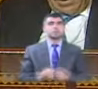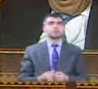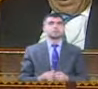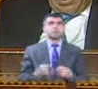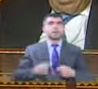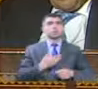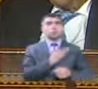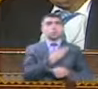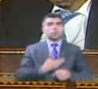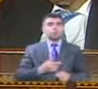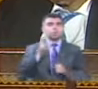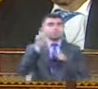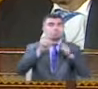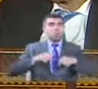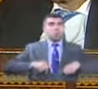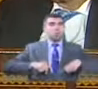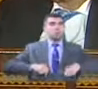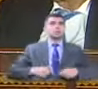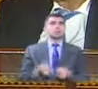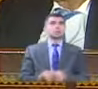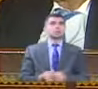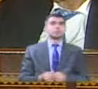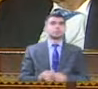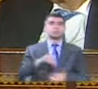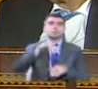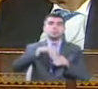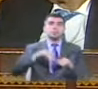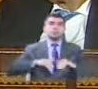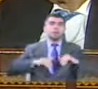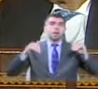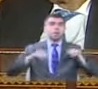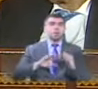سيد رئيس الحكومة، السيدات والسادة الوزراء، السيدات والسادة النواب،